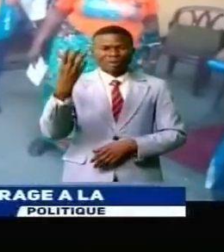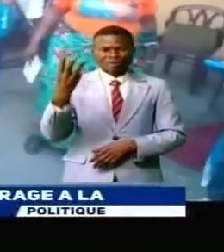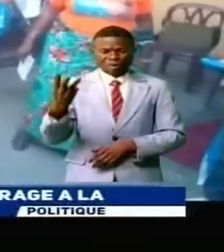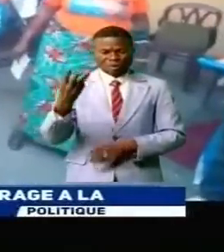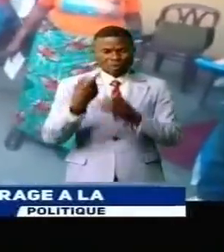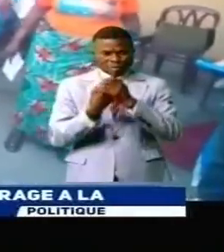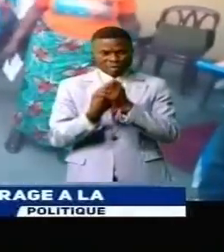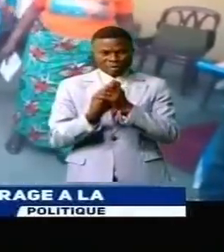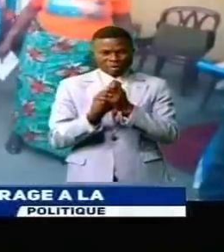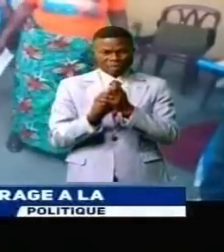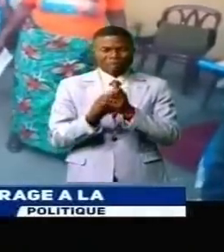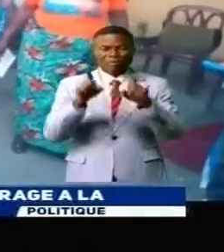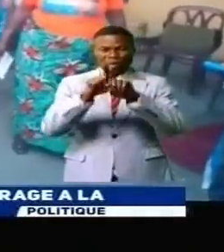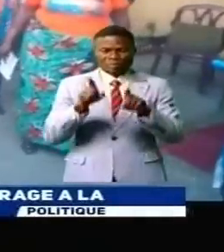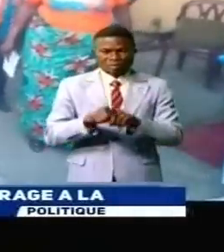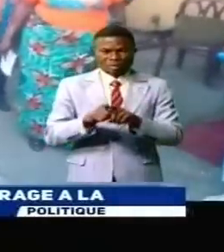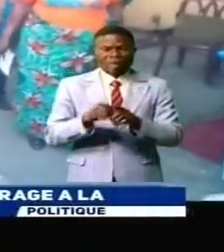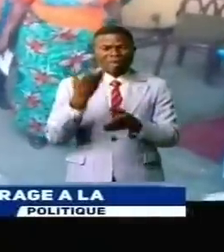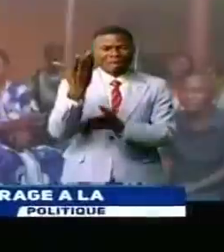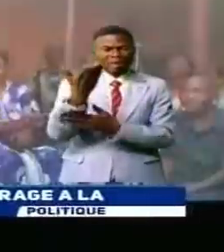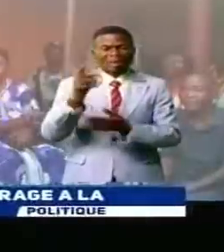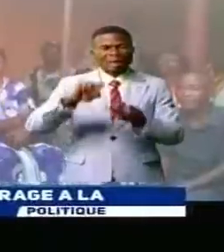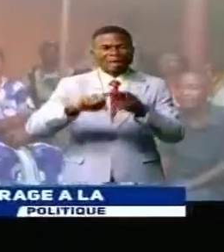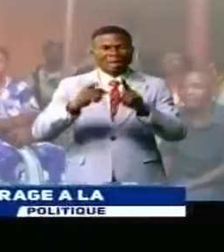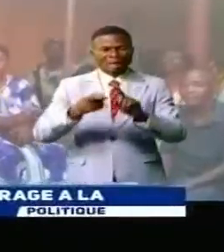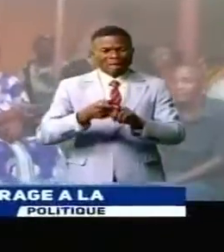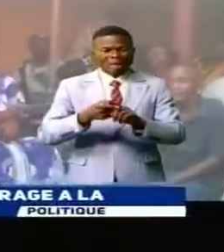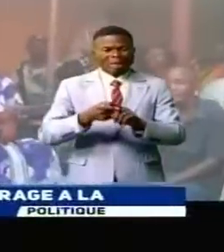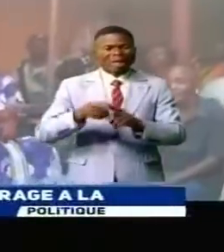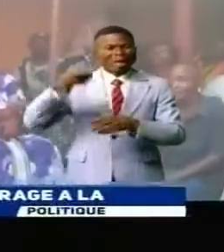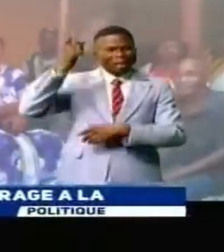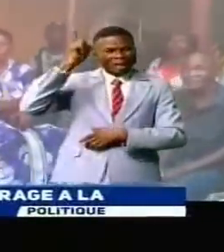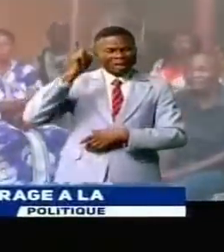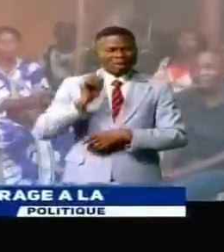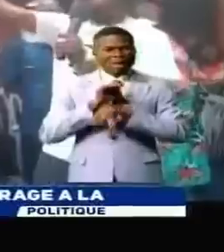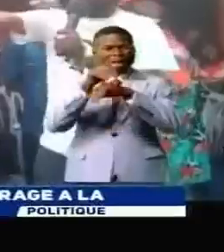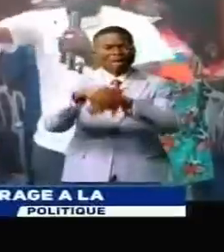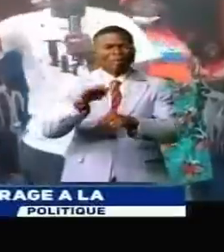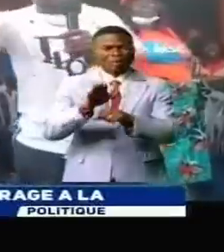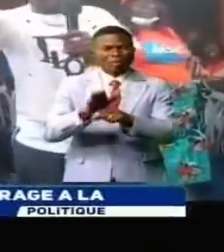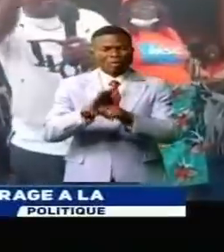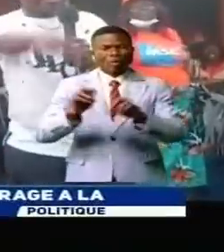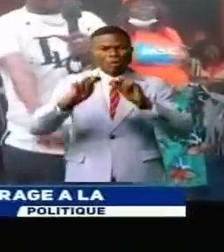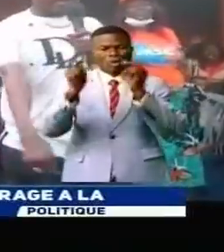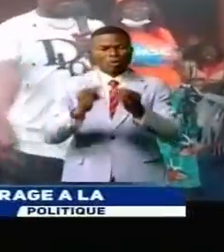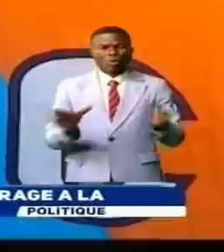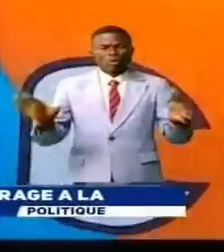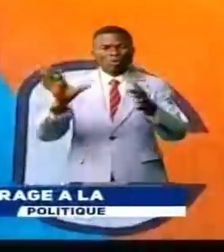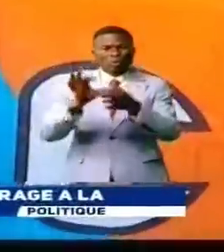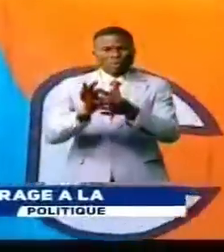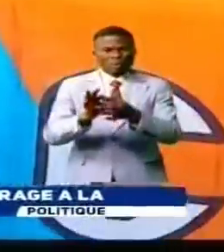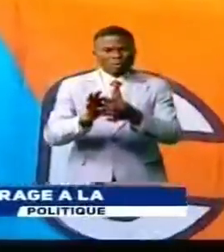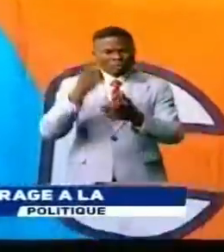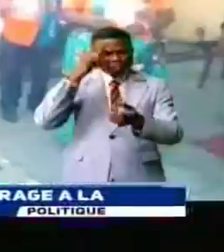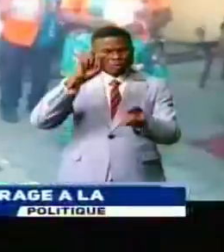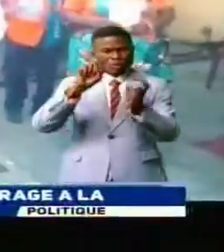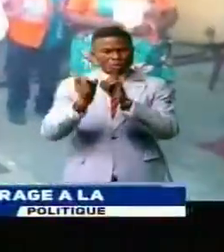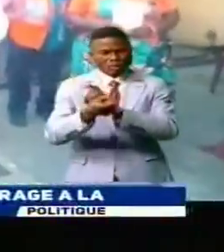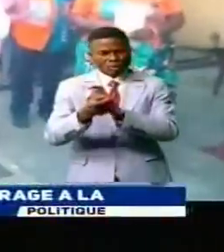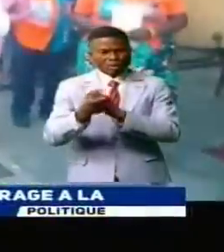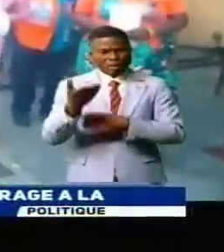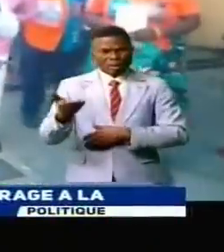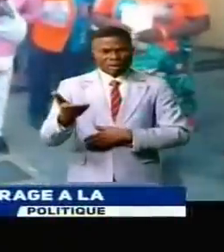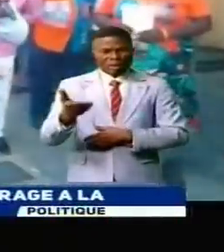l'horizon. Il a également invité ses amis d'enfance d'adhérer massivement au mouvement de solidarité pour le changement.